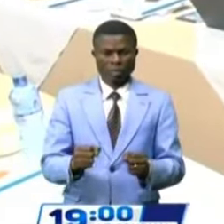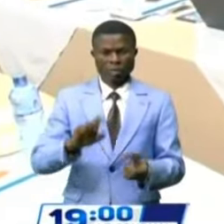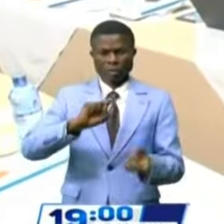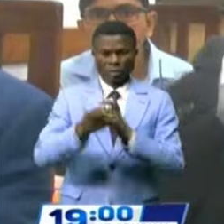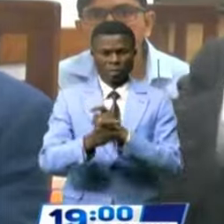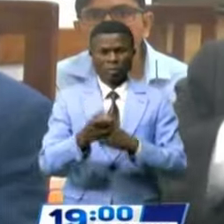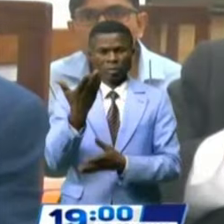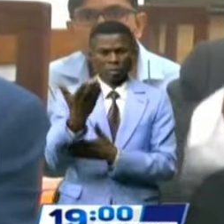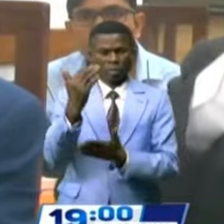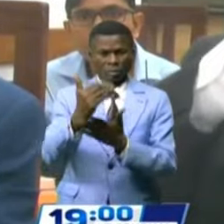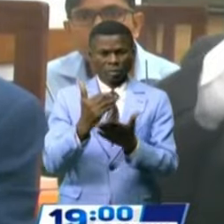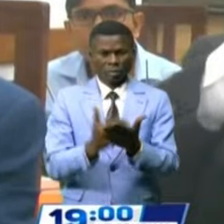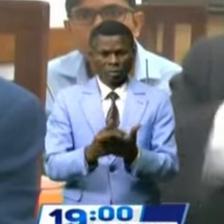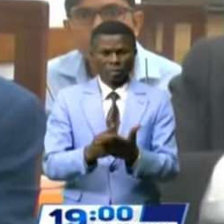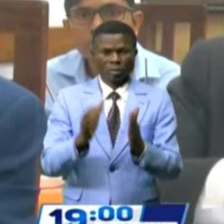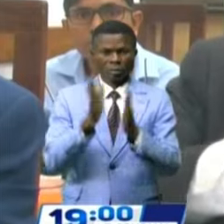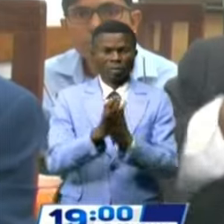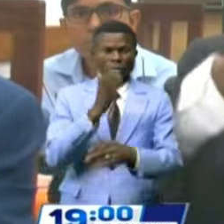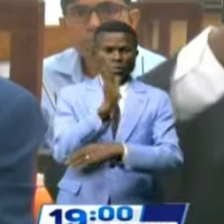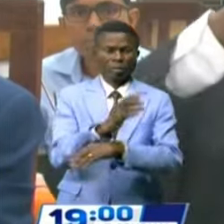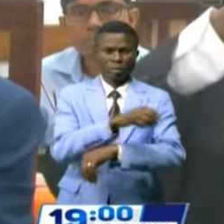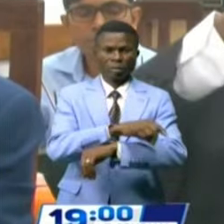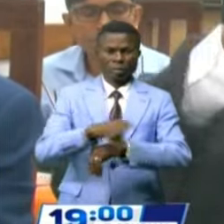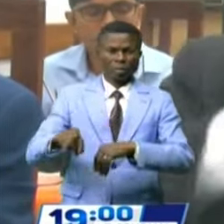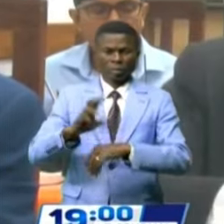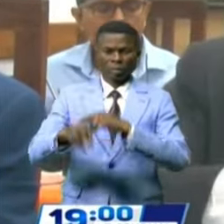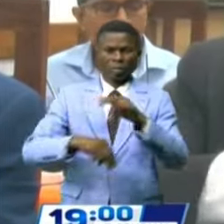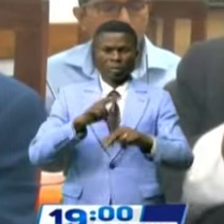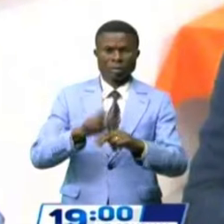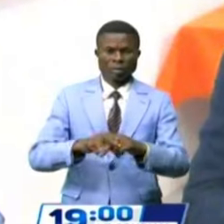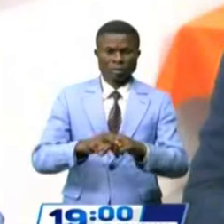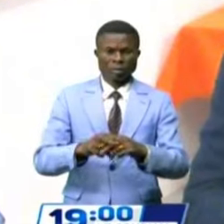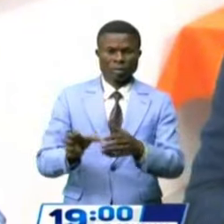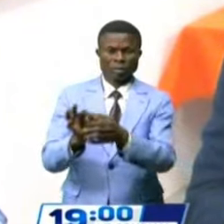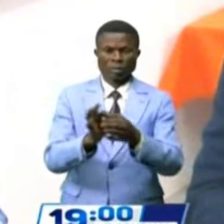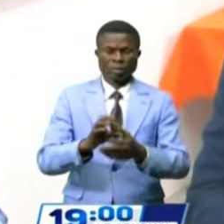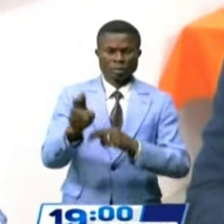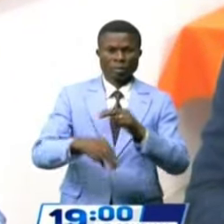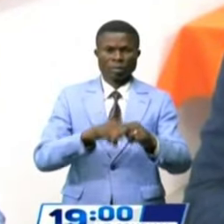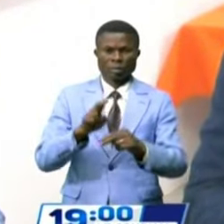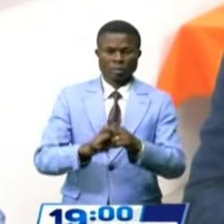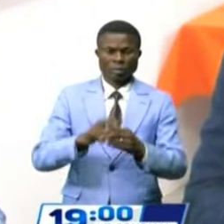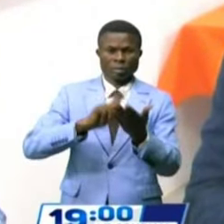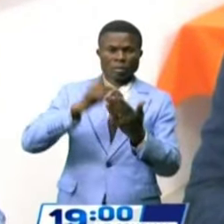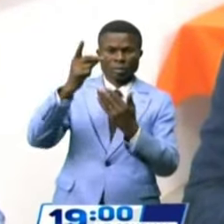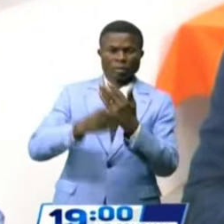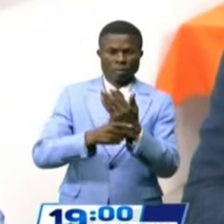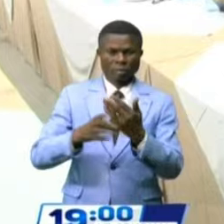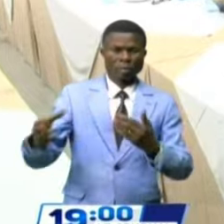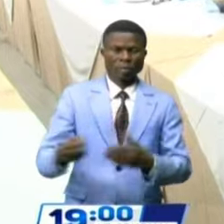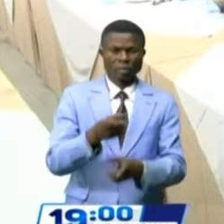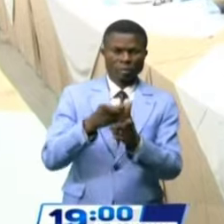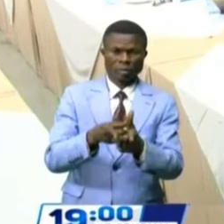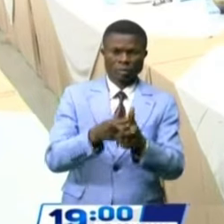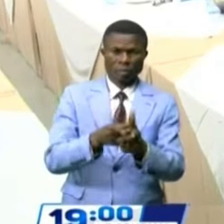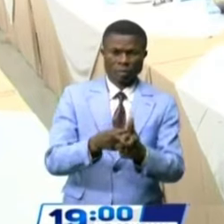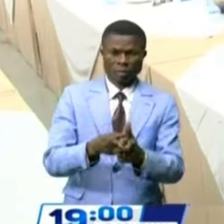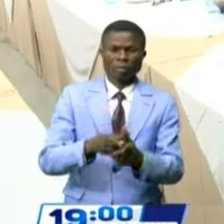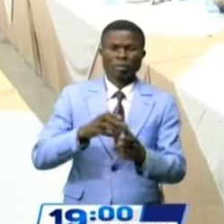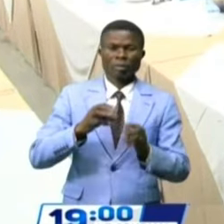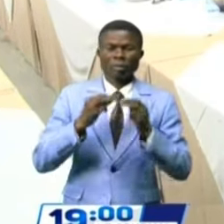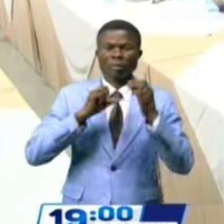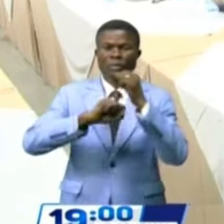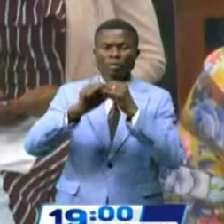tel que recommandé au 10e Conseil d'administration nationale, la coordination nationale du programme de désarmement,